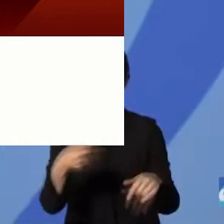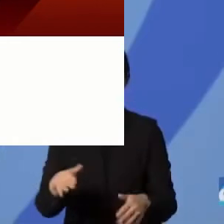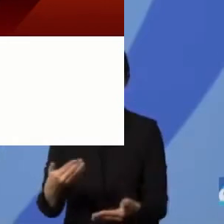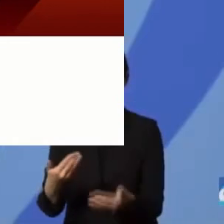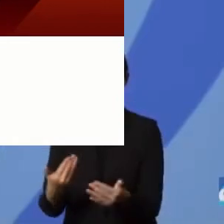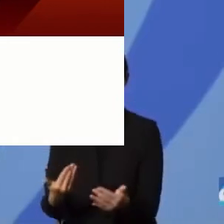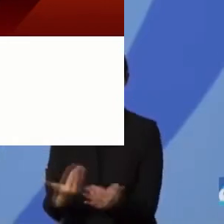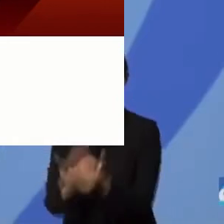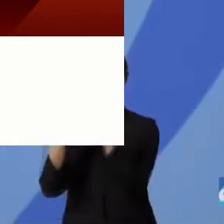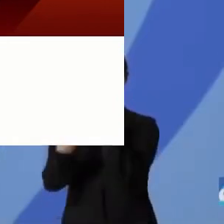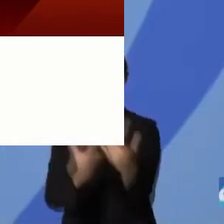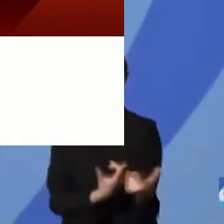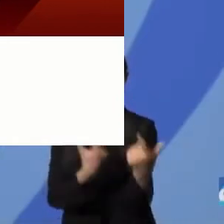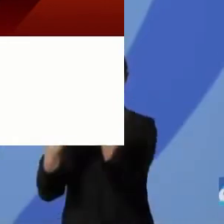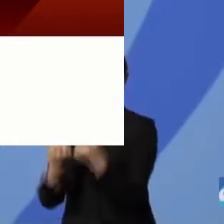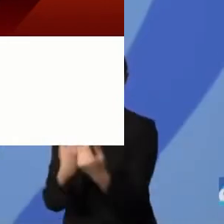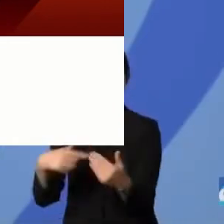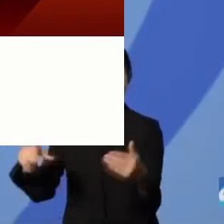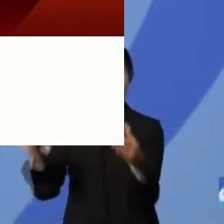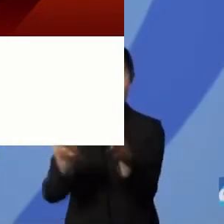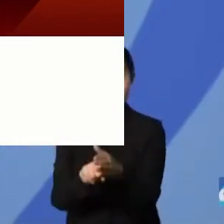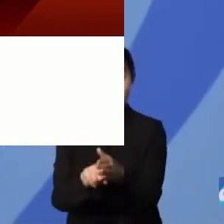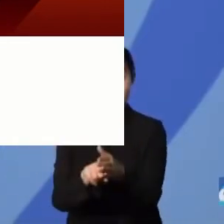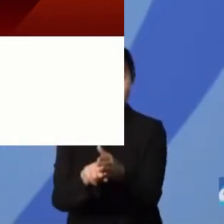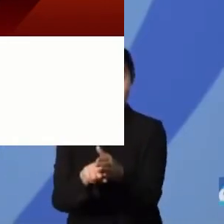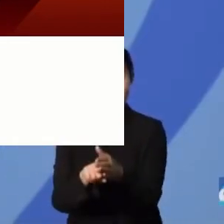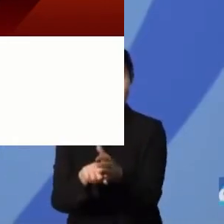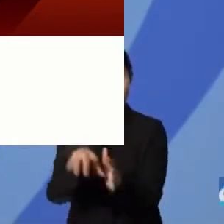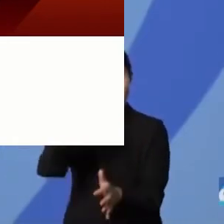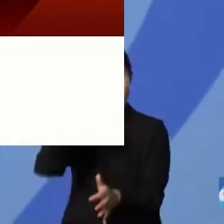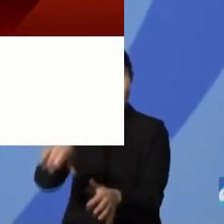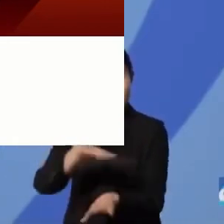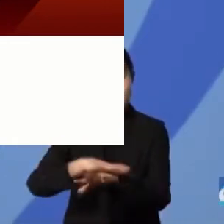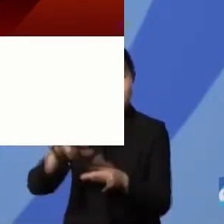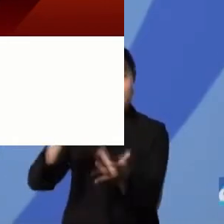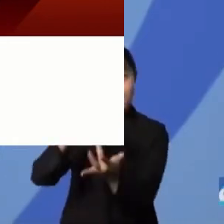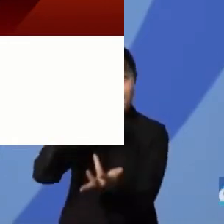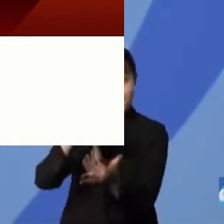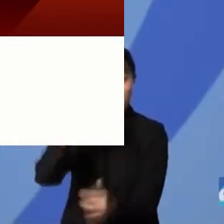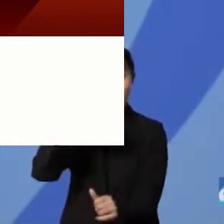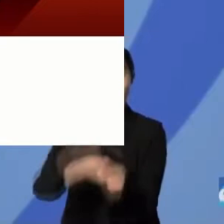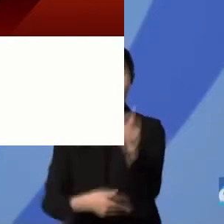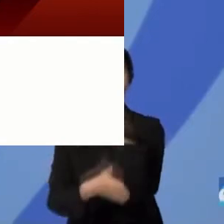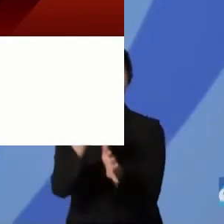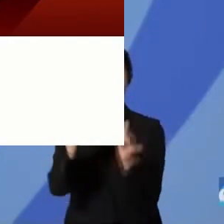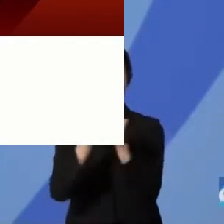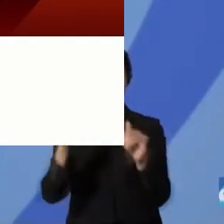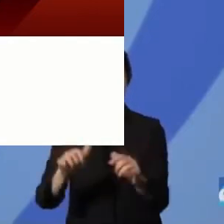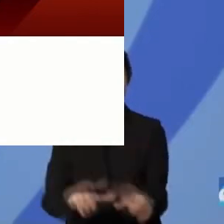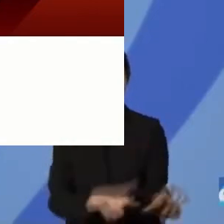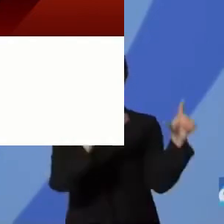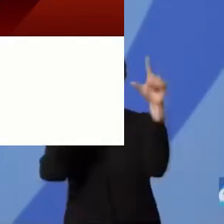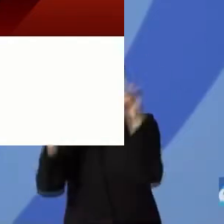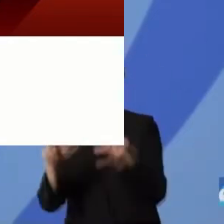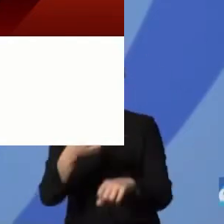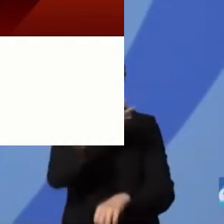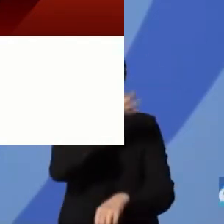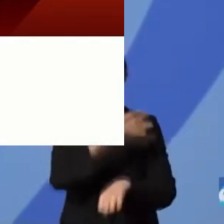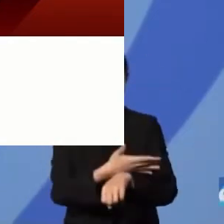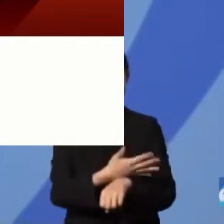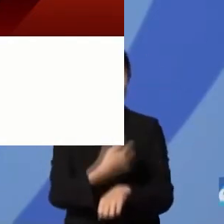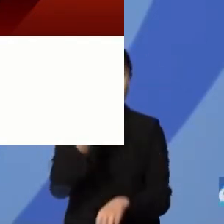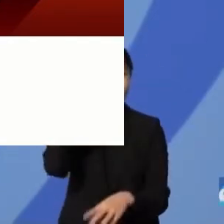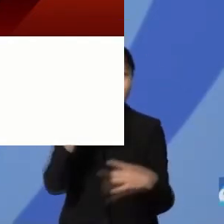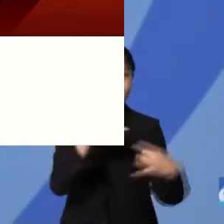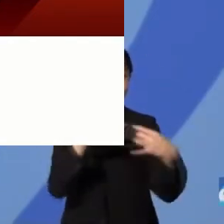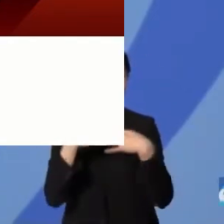목가적인 생활 걸 선정 등을 통해 시민들께서 3l 중 향상 효과를 체감하는 것은 물론